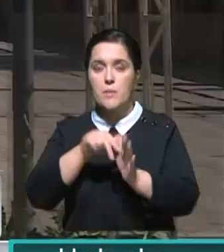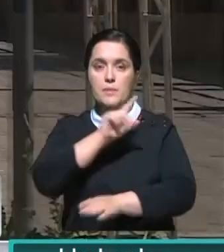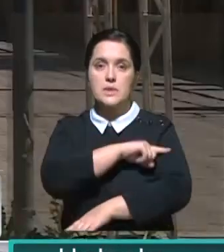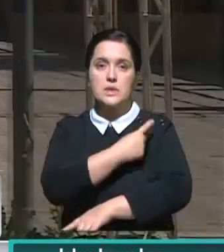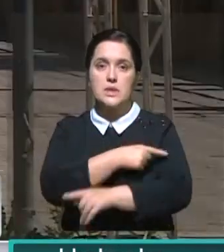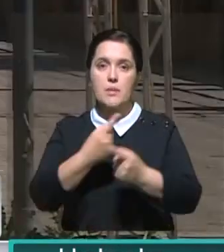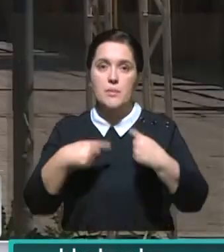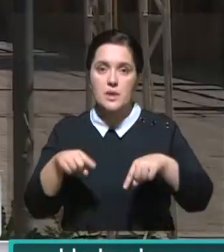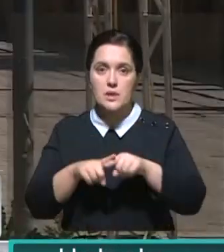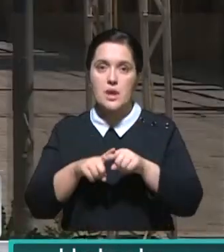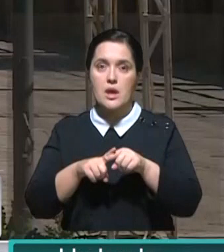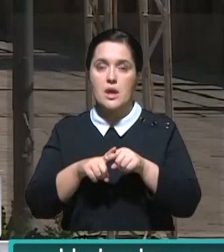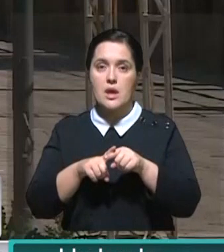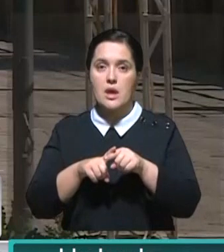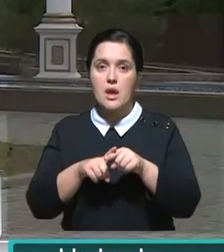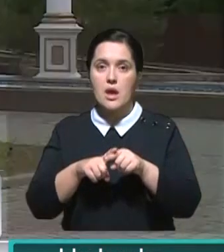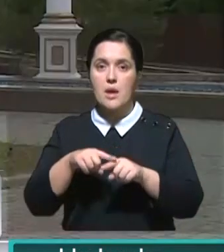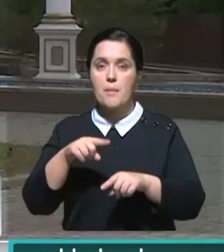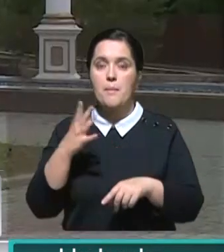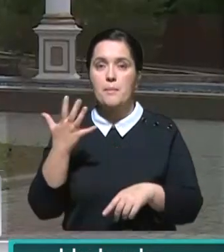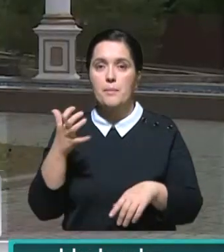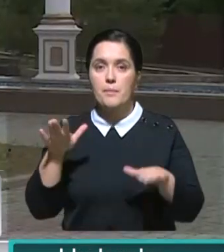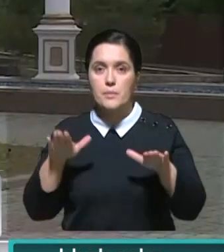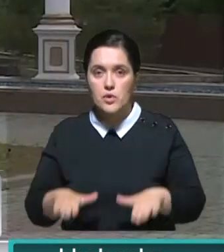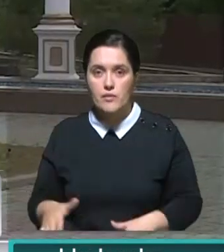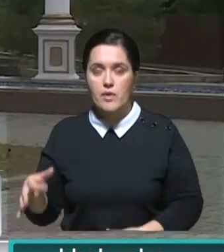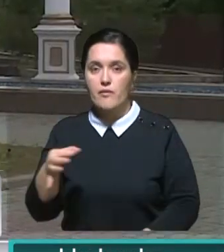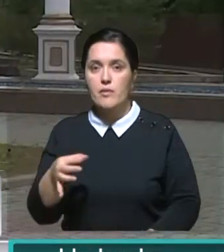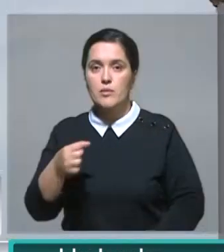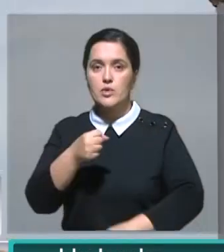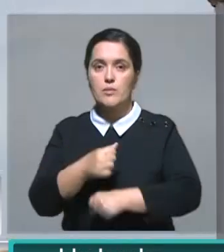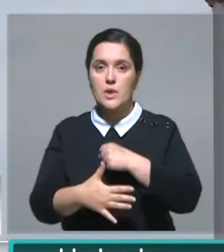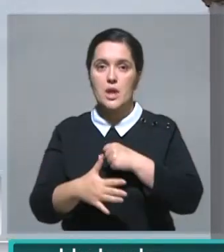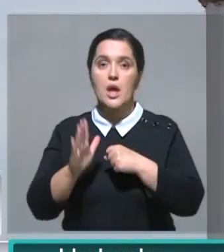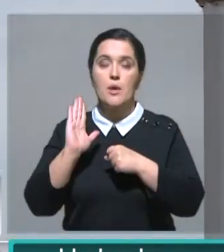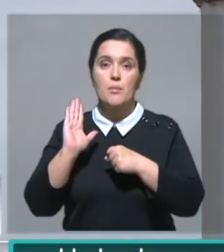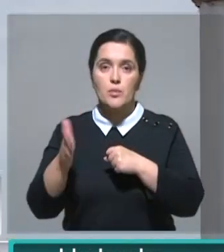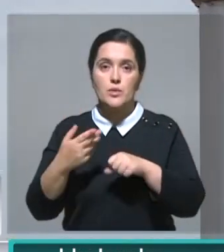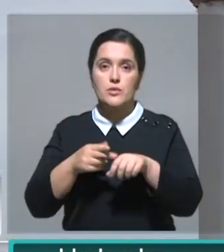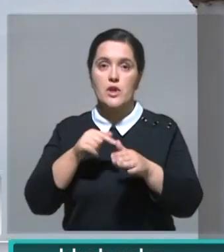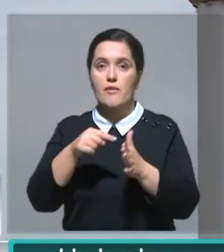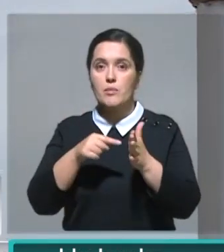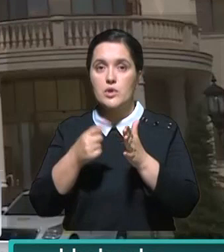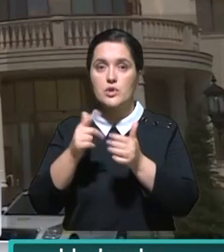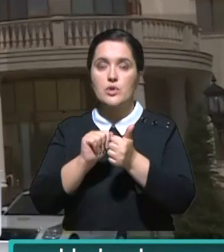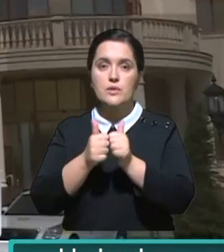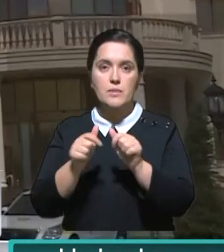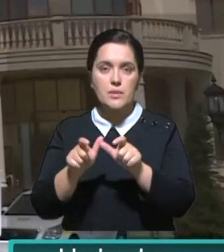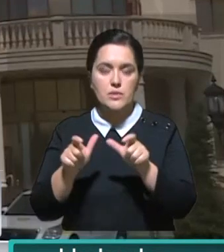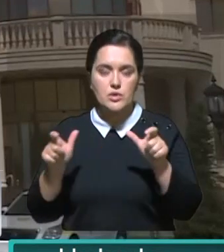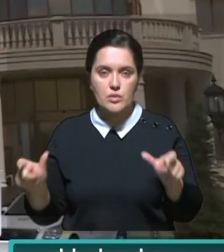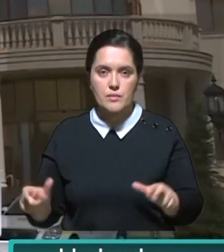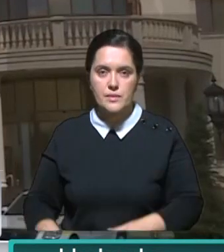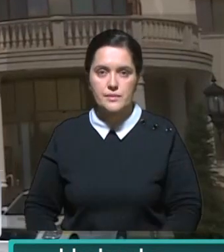38 медицинских объектов, в том числе многопрофильной больницы на 500 мест в областном центре. И будет решаться вопрос с